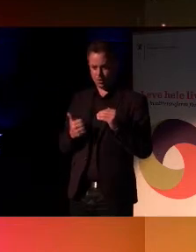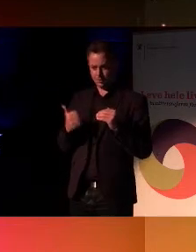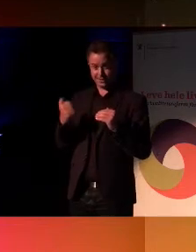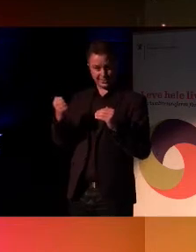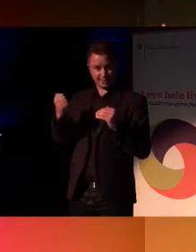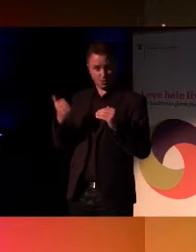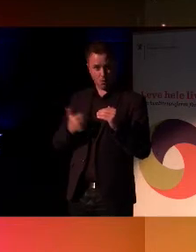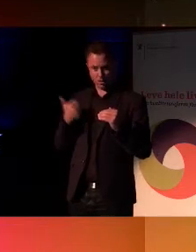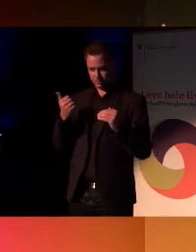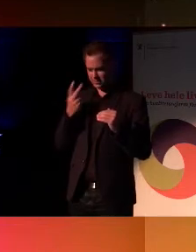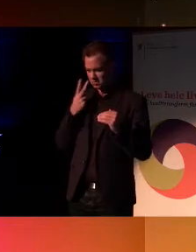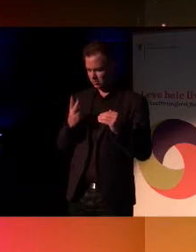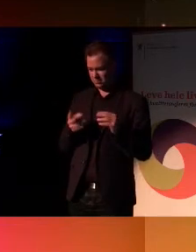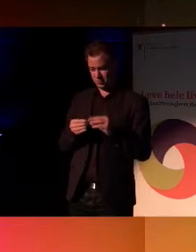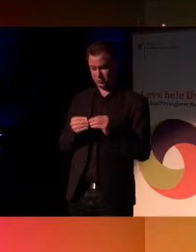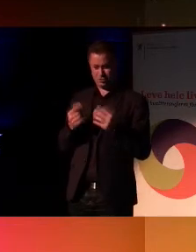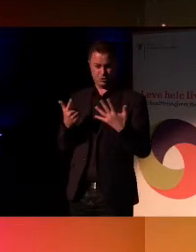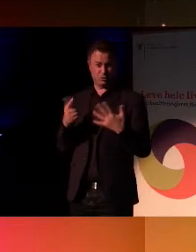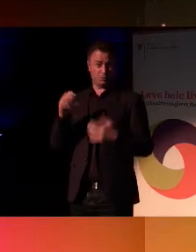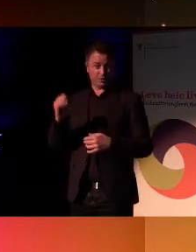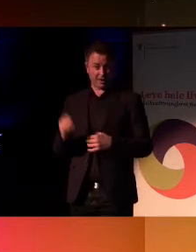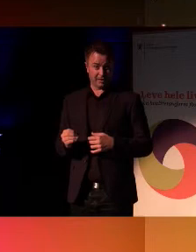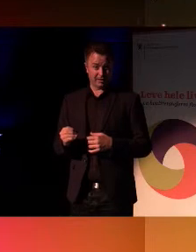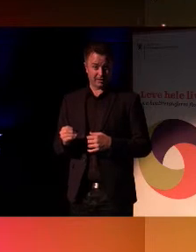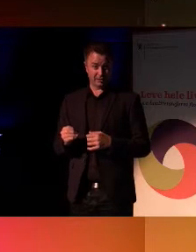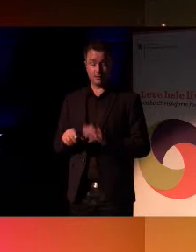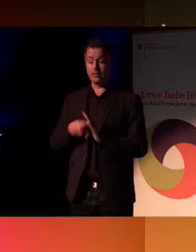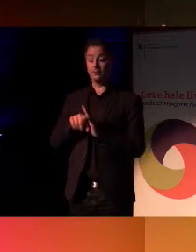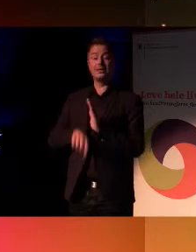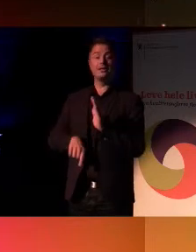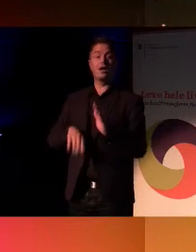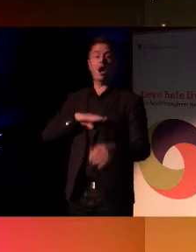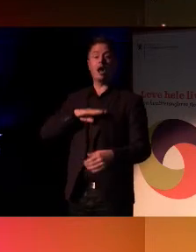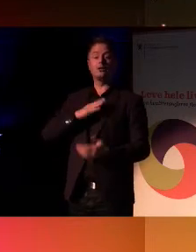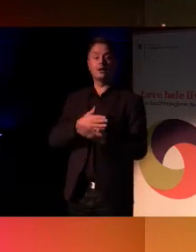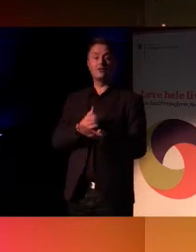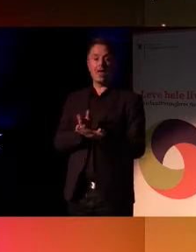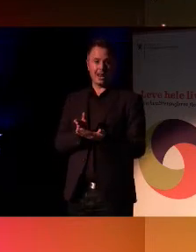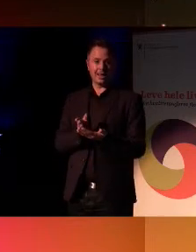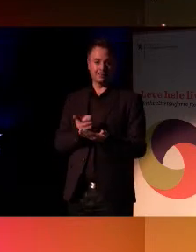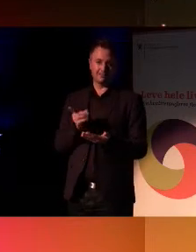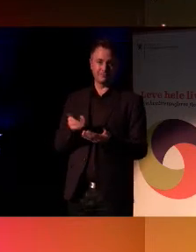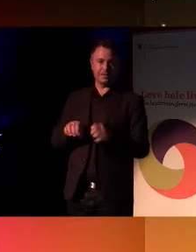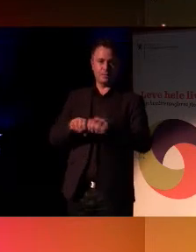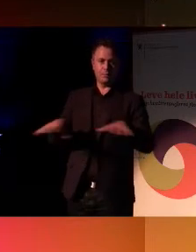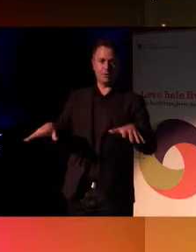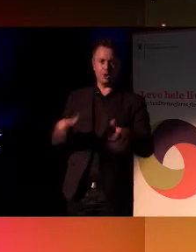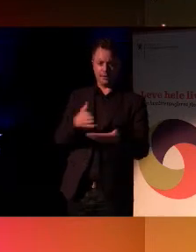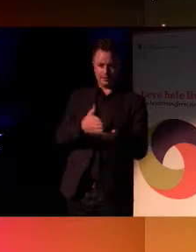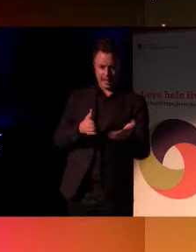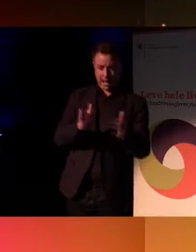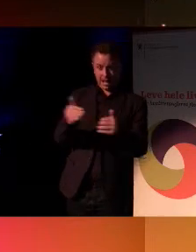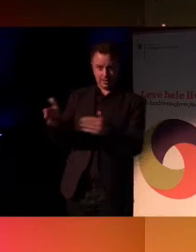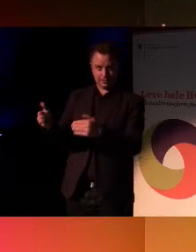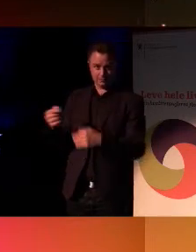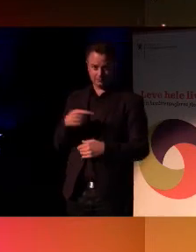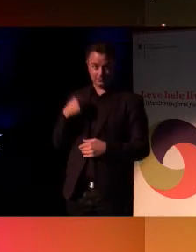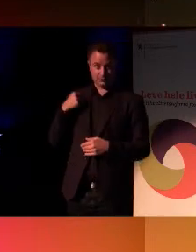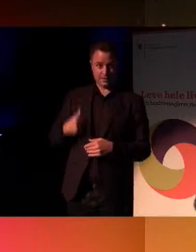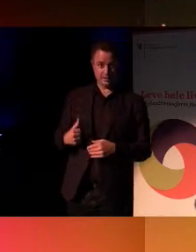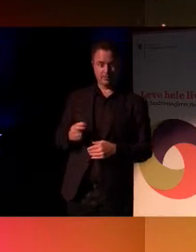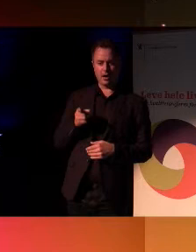7%. Samtidig så er aldersfordelingen i en av bydelene som vi har ansvar for, der er